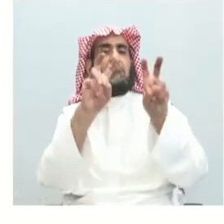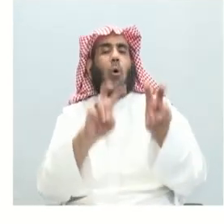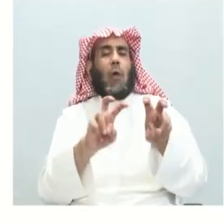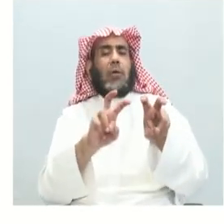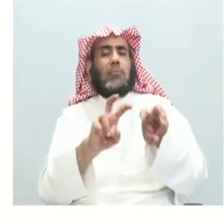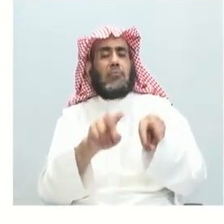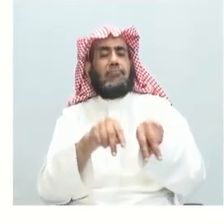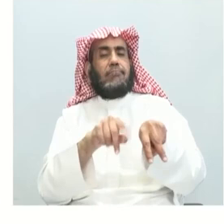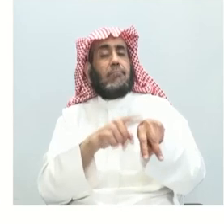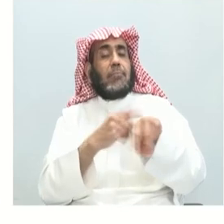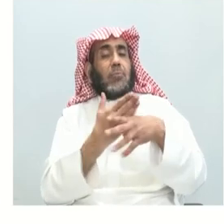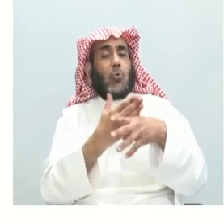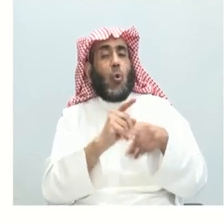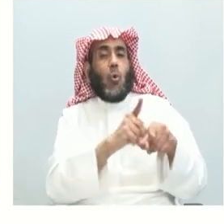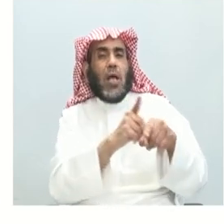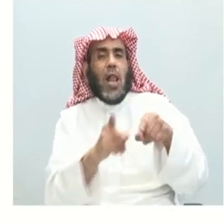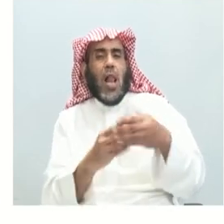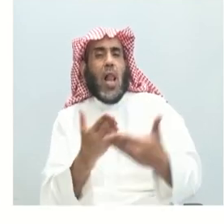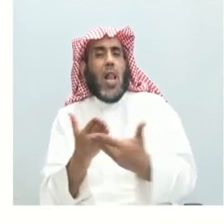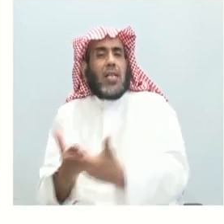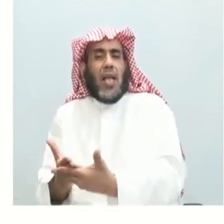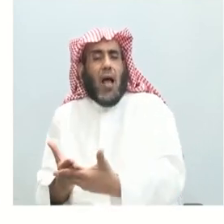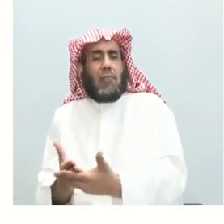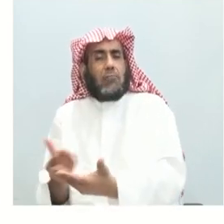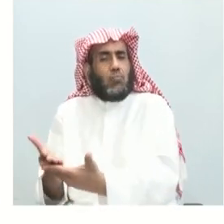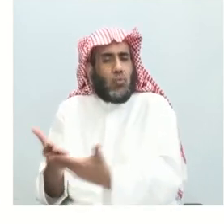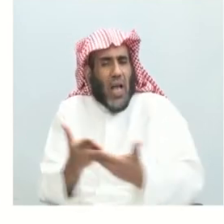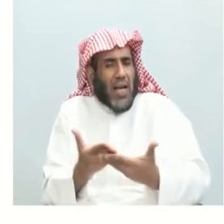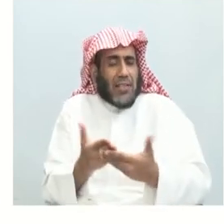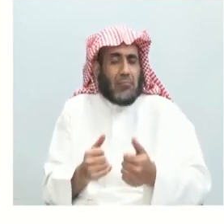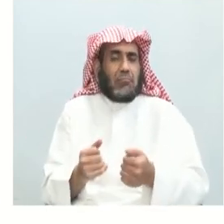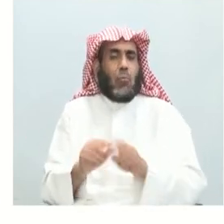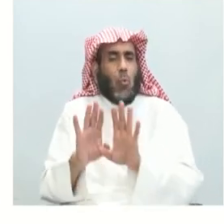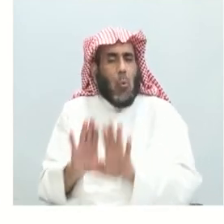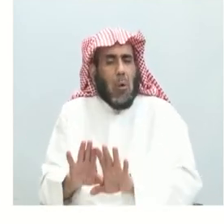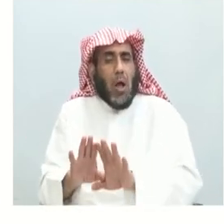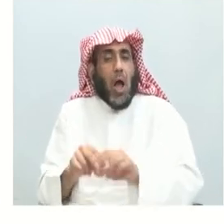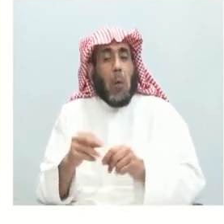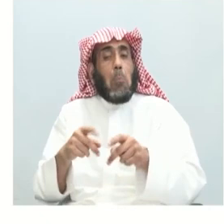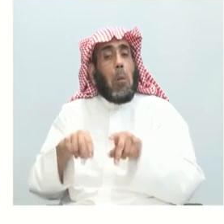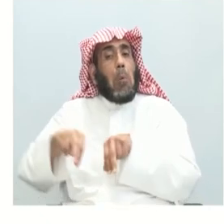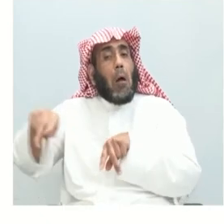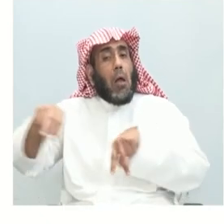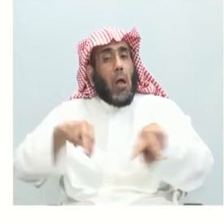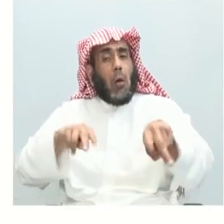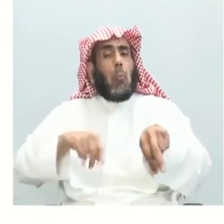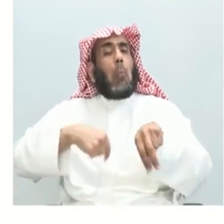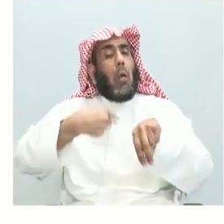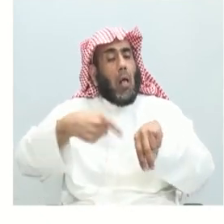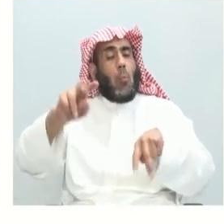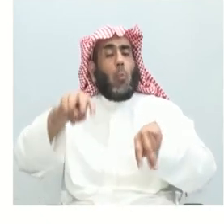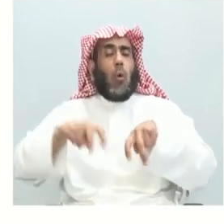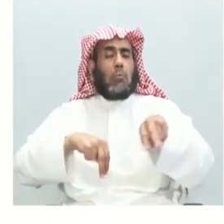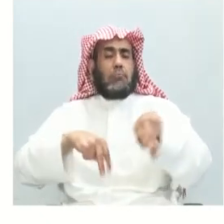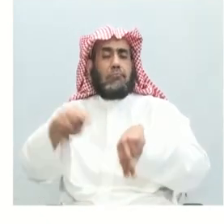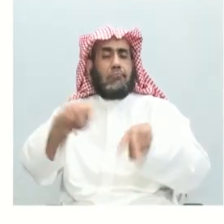السبا وانصرف لاسعاف المصاب اما البقيه فمضوا في